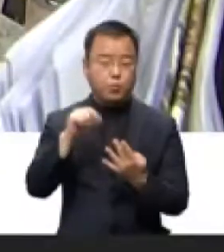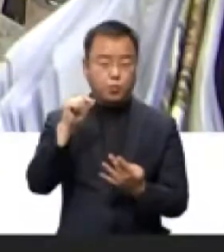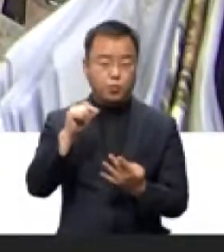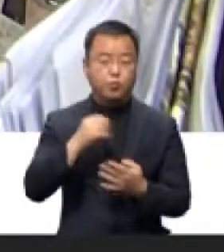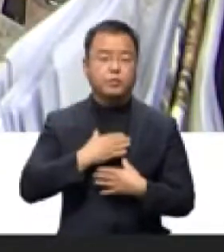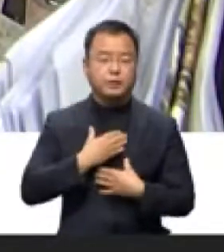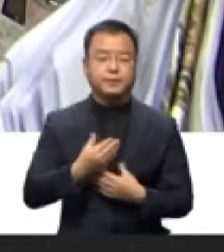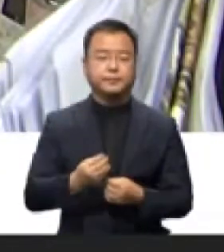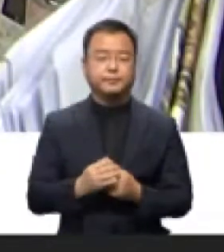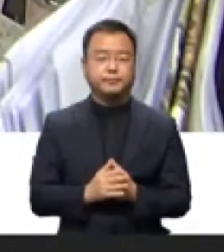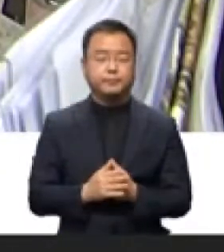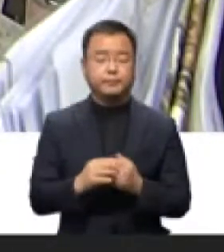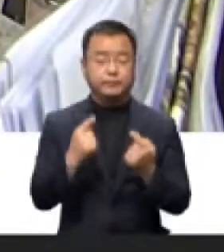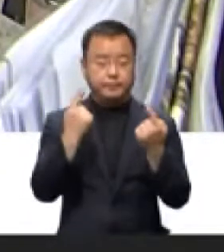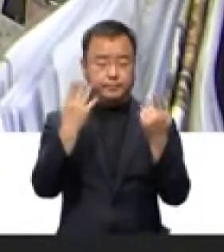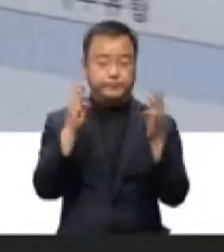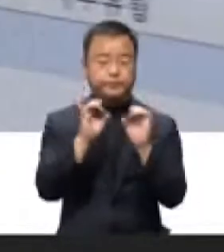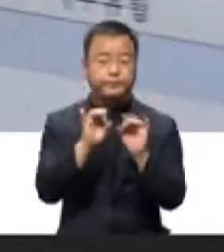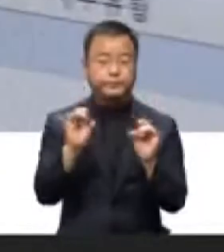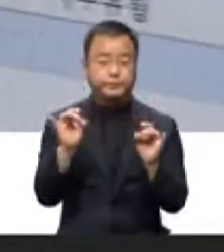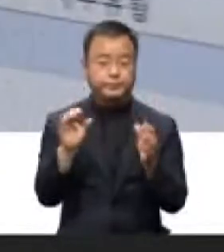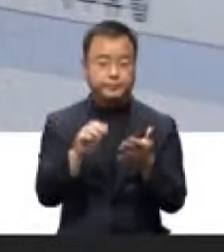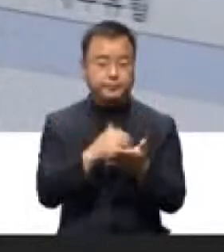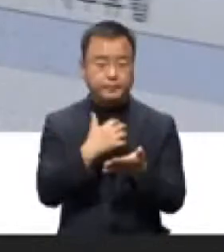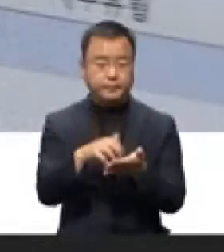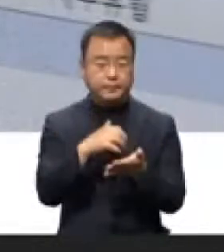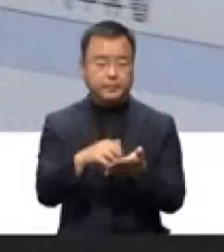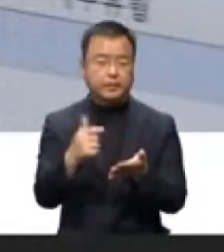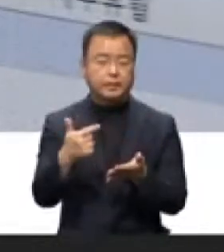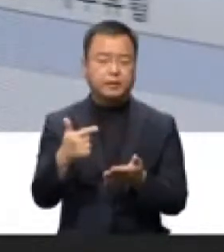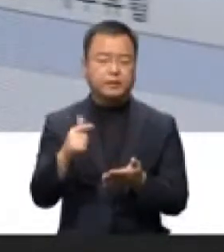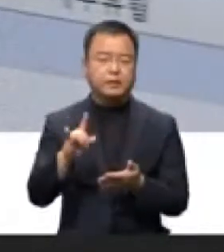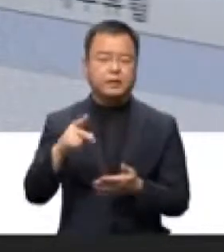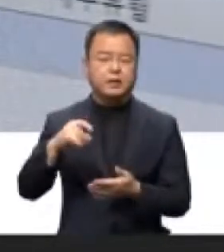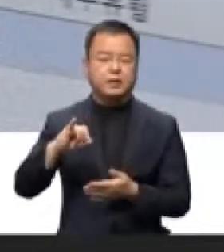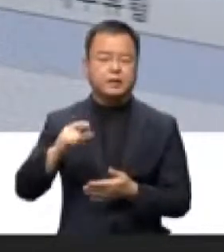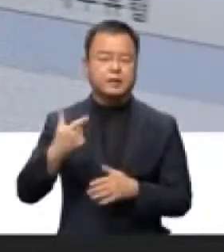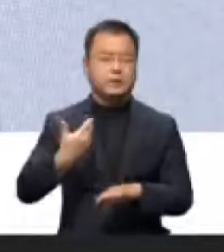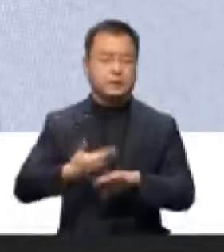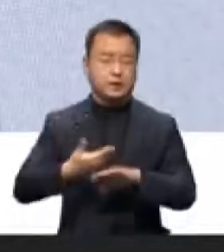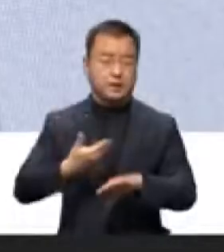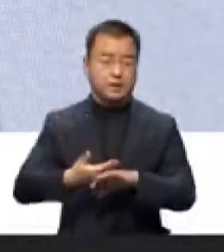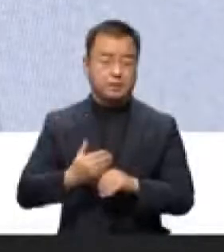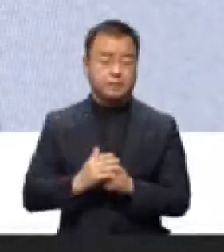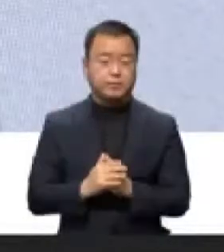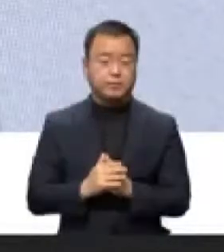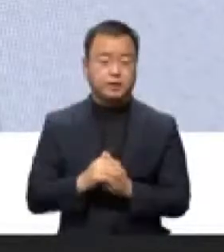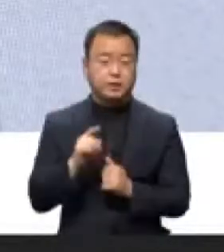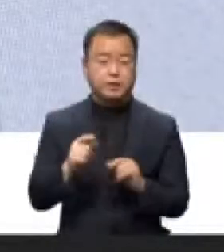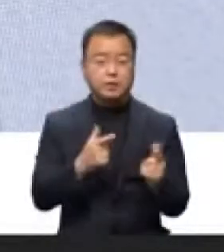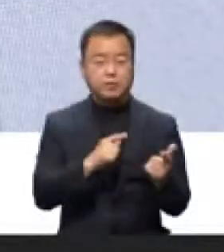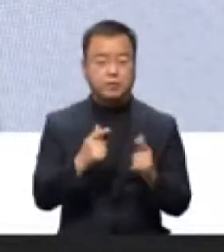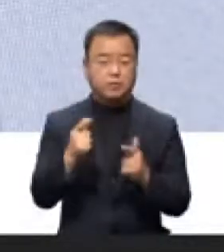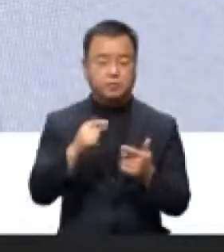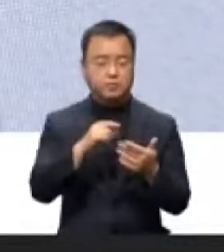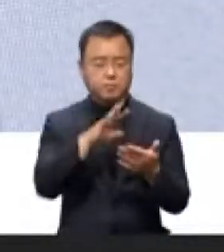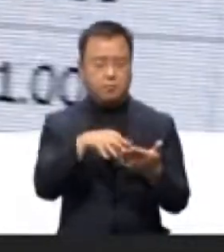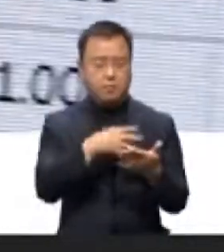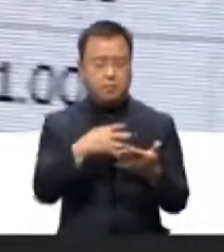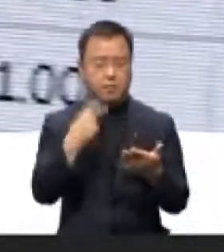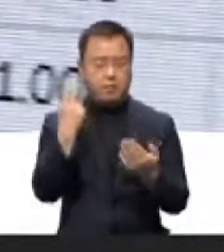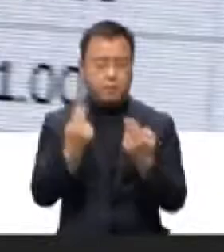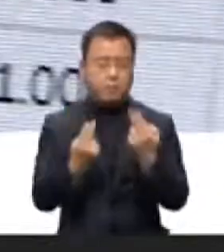한글도 넘들이 다르게 써 모두 쎄 쎄 쎄 쎄 쎄 쎄 쎄 쎄 쎄 쎄 쎄 쎄 쎄 쎄 쎄 쎄 쎄 상 년도 뒤 * 버 와서 로비를 아 하면서 온돌 적